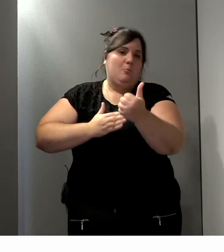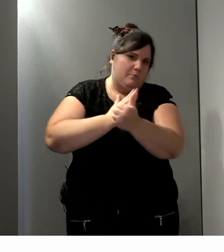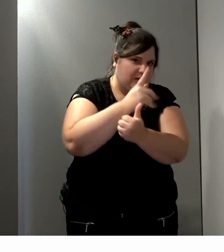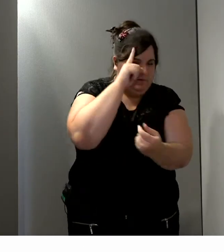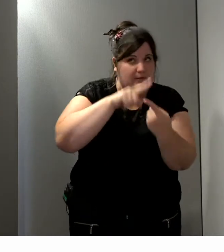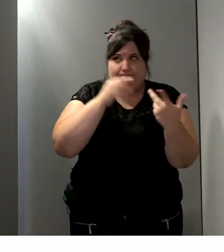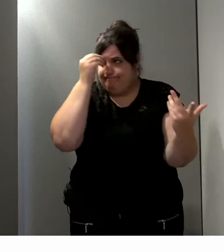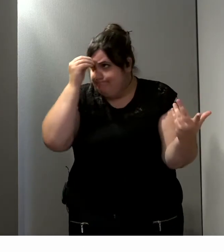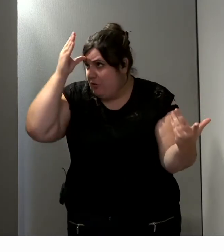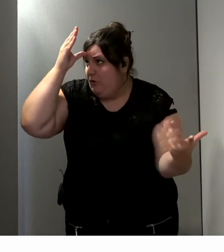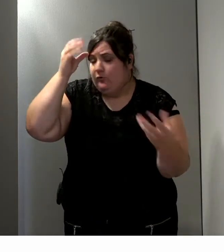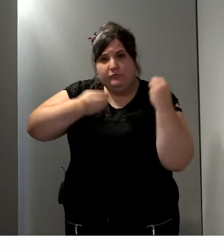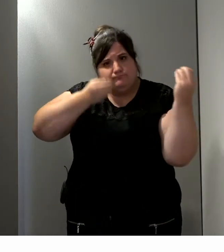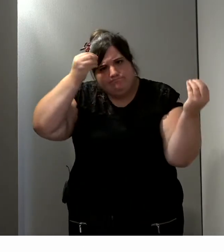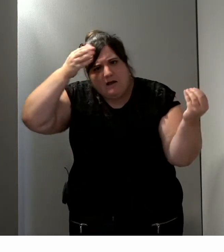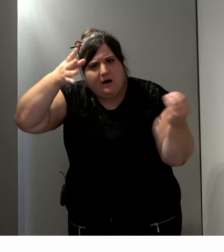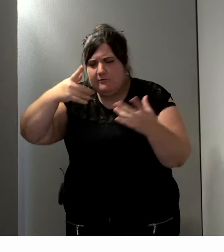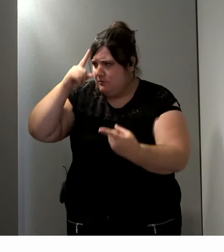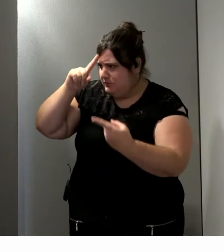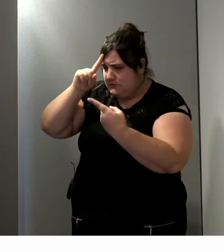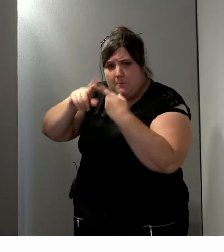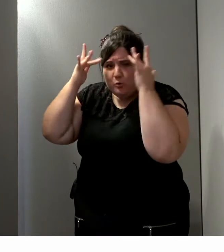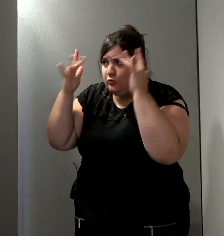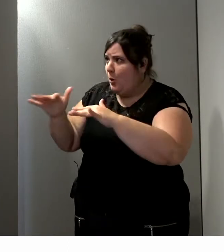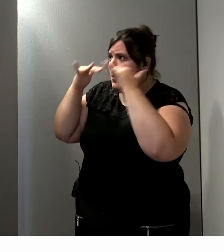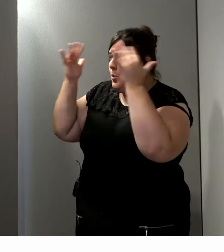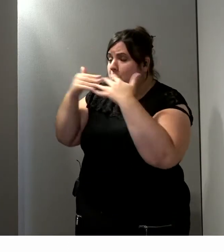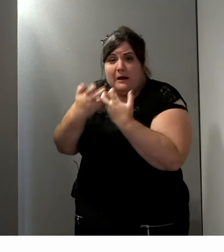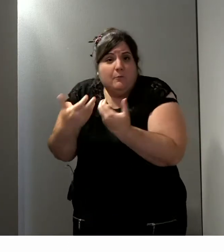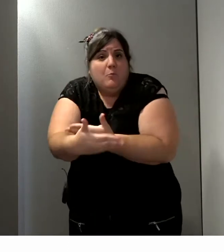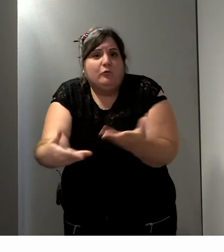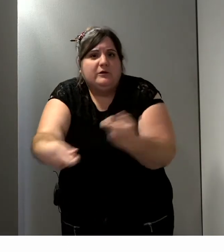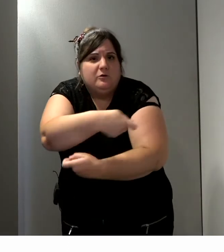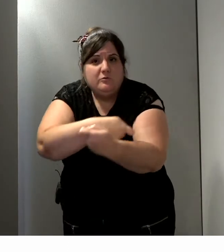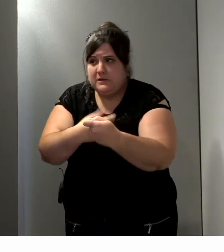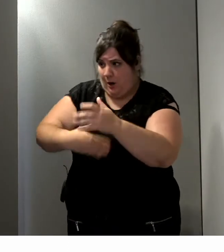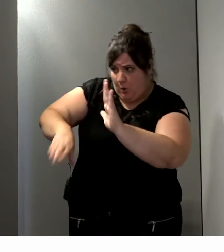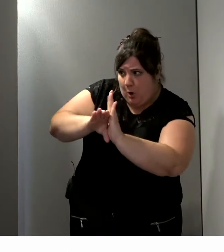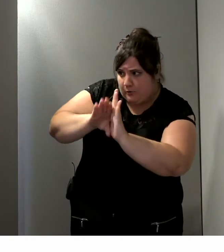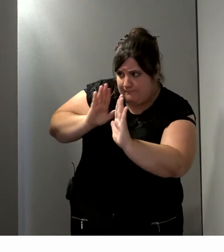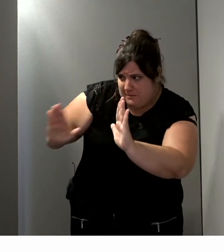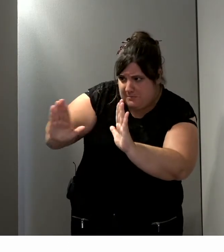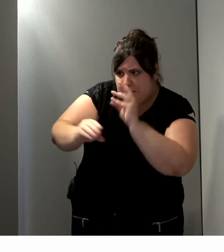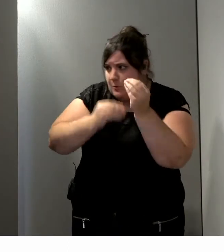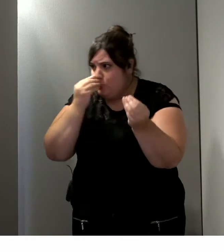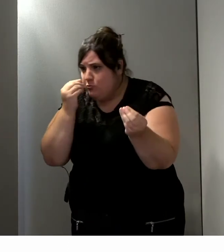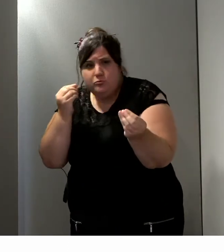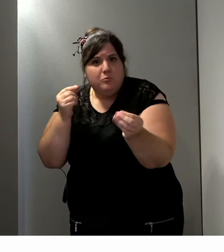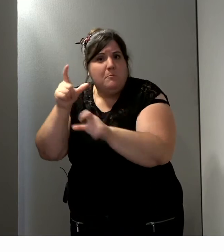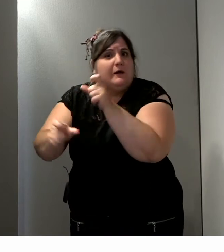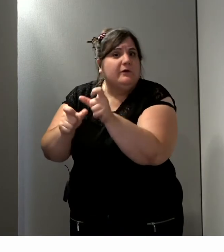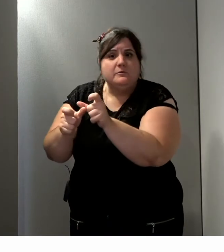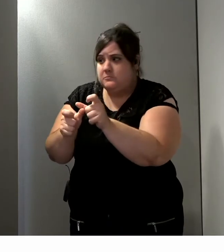aux connaissances, au bagage culturel pour entreprendre. L'appréhension du monde du business, de ses codes, de ses acteurs, et aussi quelque part le